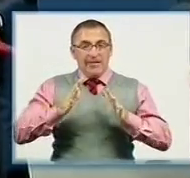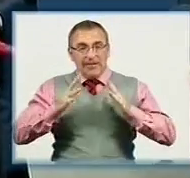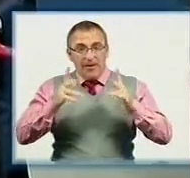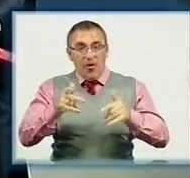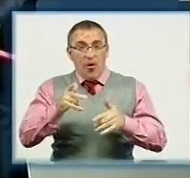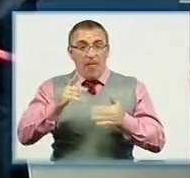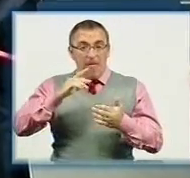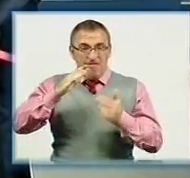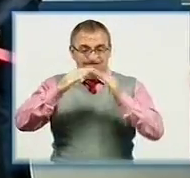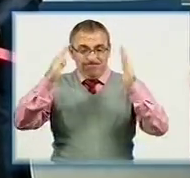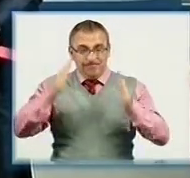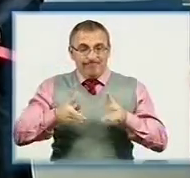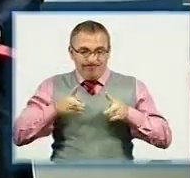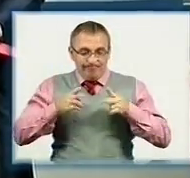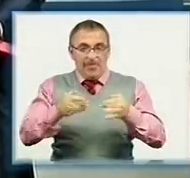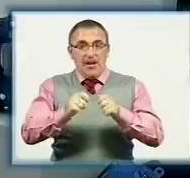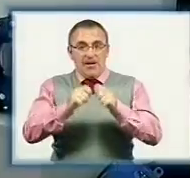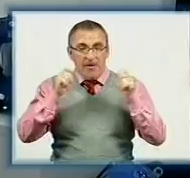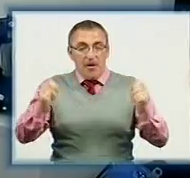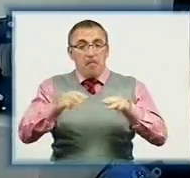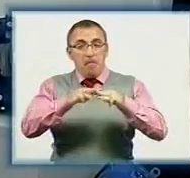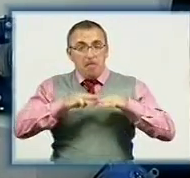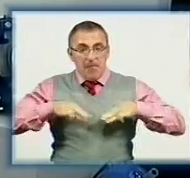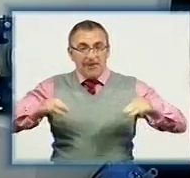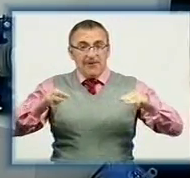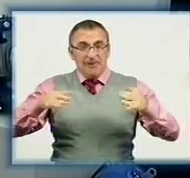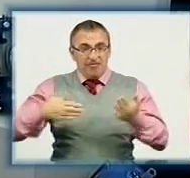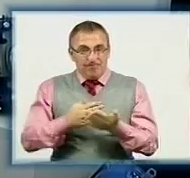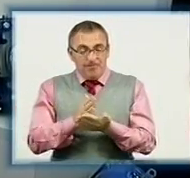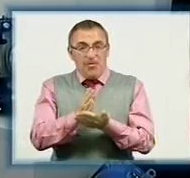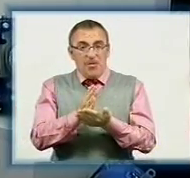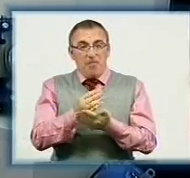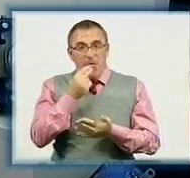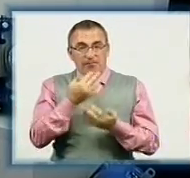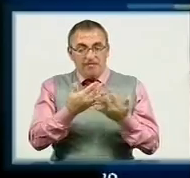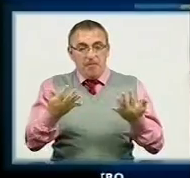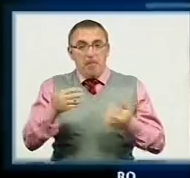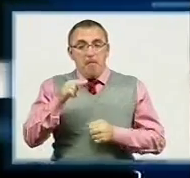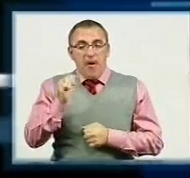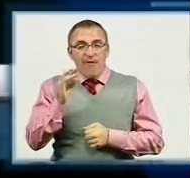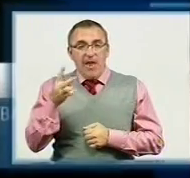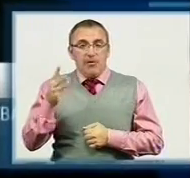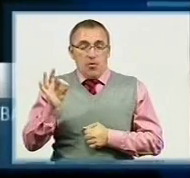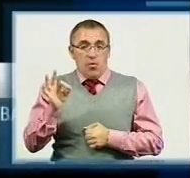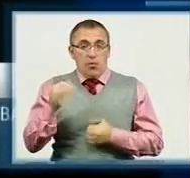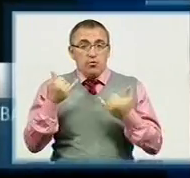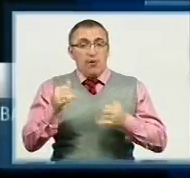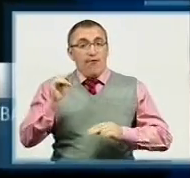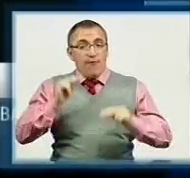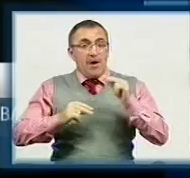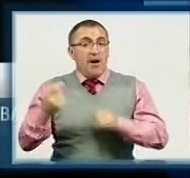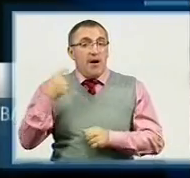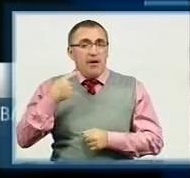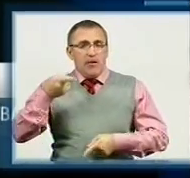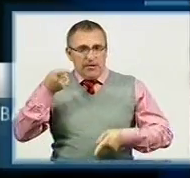офіційне відкриття заходу. Участь у ньому взяв міністр аграрної політики та продовольства України Олексій Павленко. Сьогодні у нас, я вважаю, для Кіровоградщини